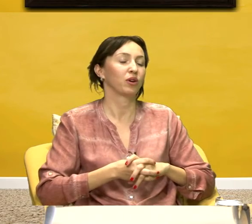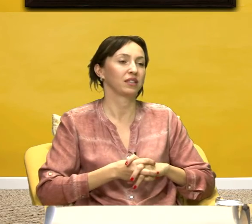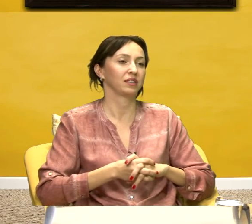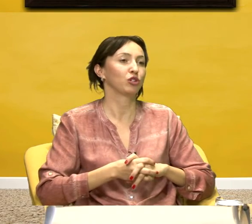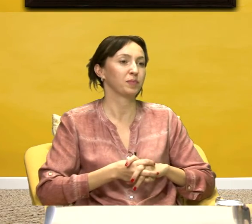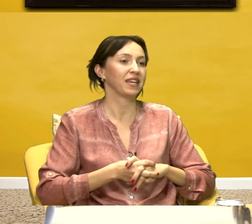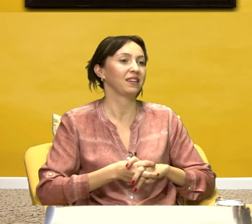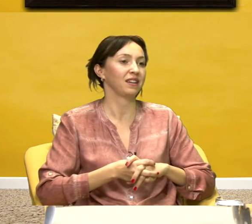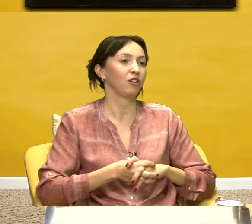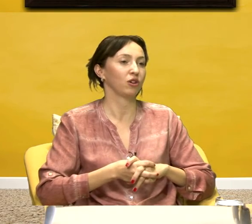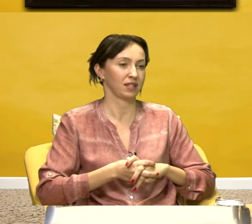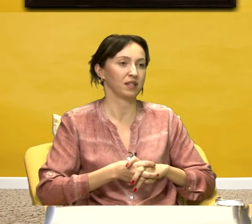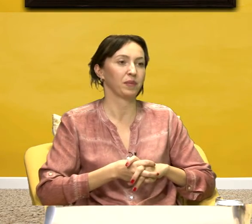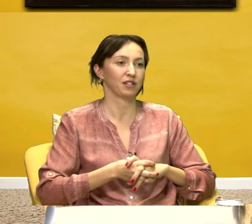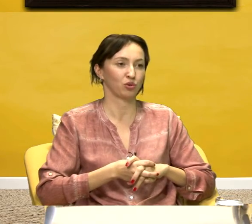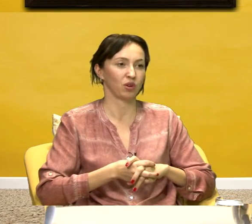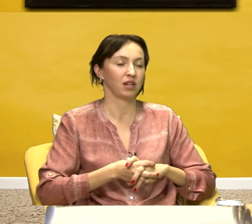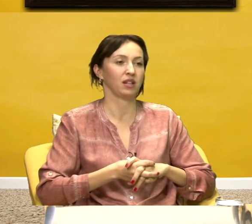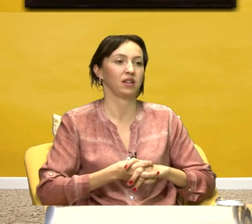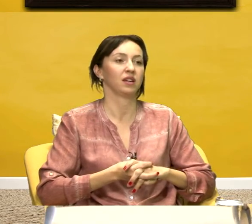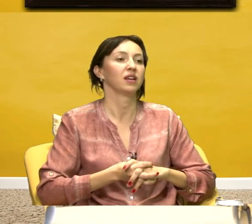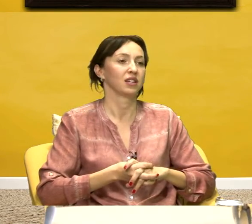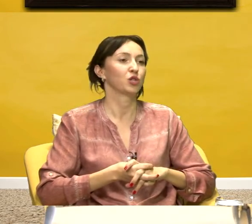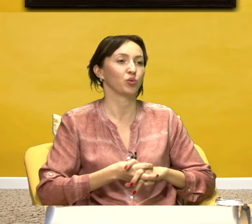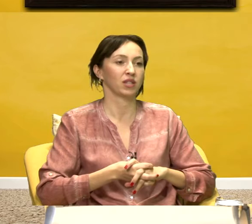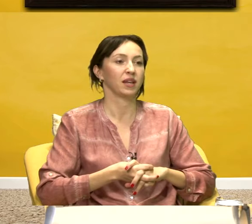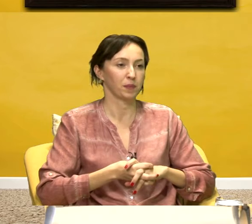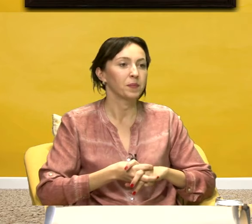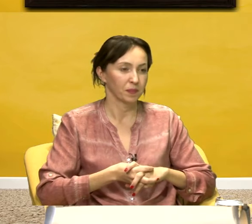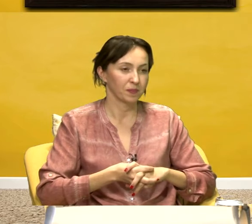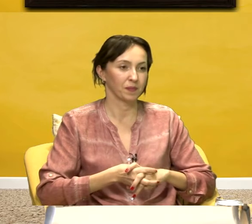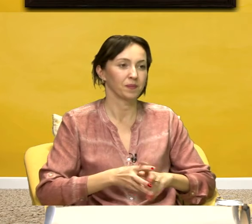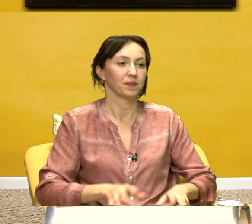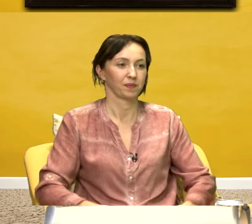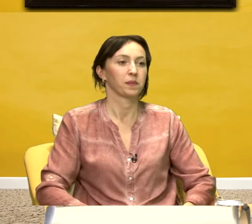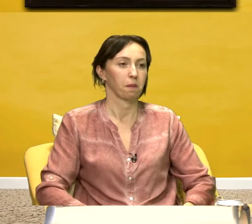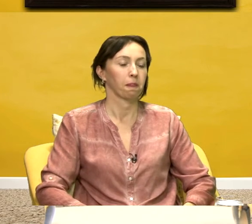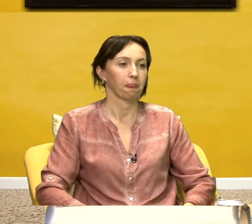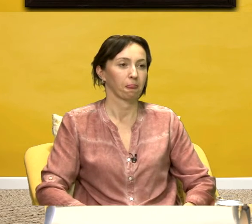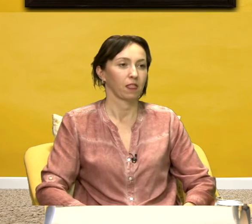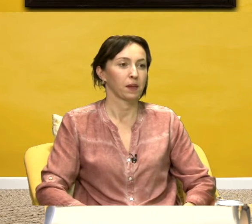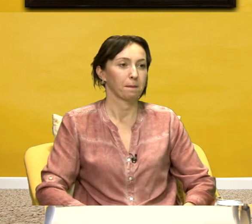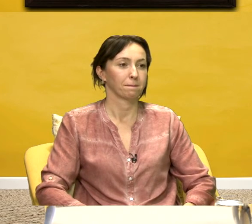Da, toți prietenii lor sunt persoane surde.